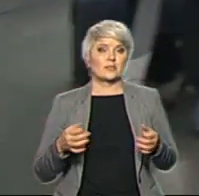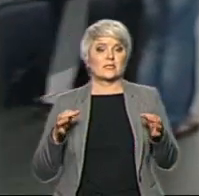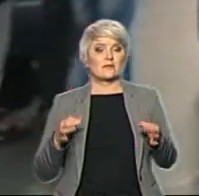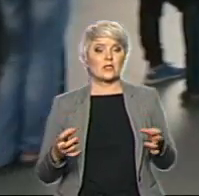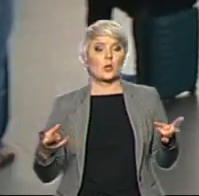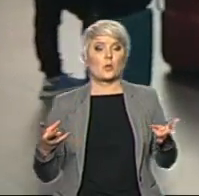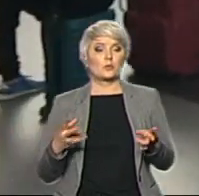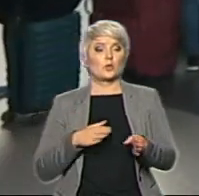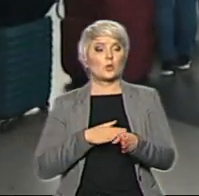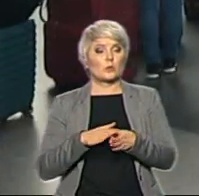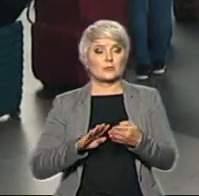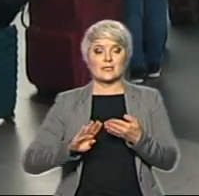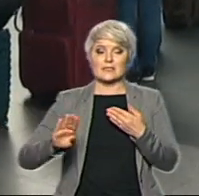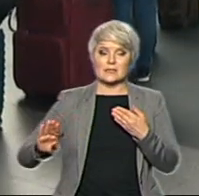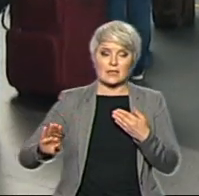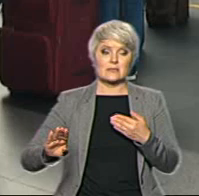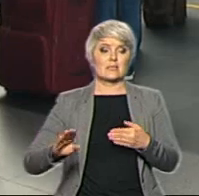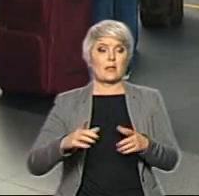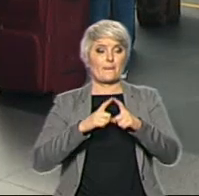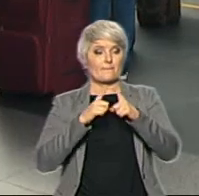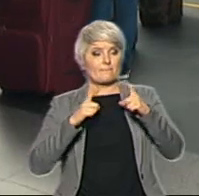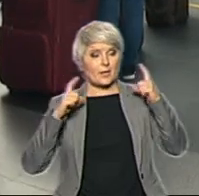потрібно дотримуватися і дистанції, і масок, і